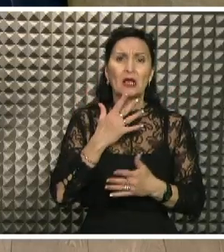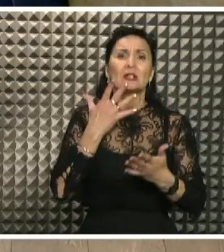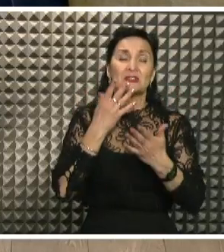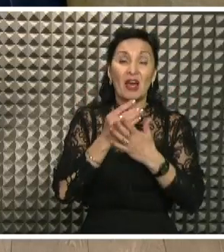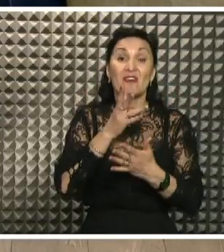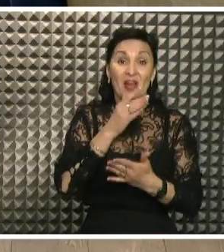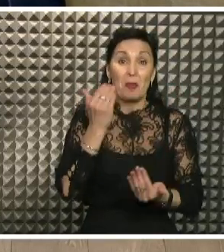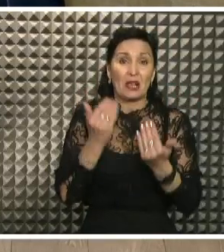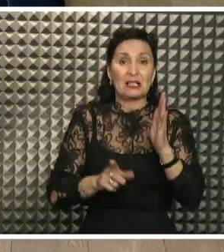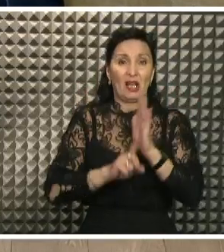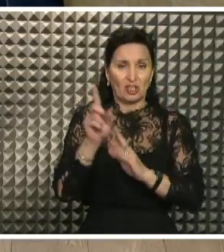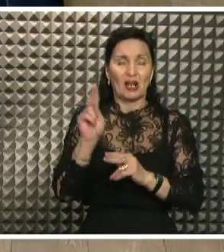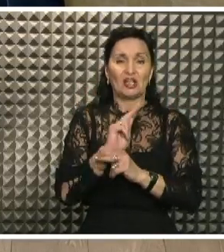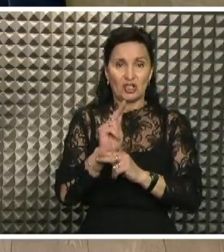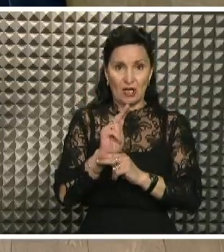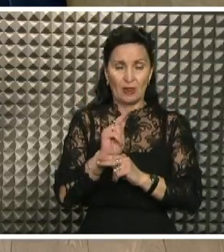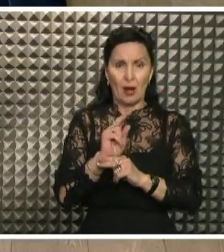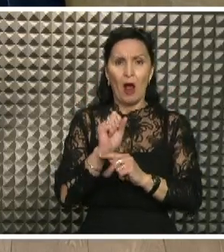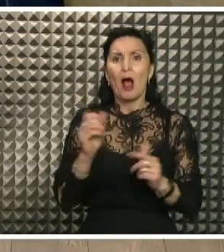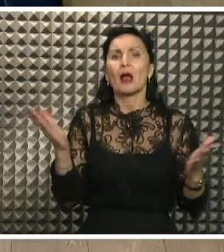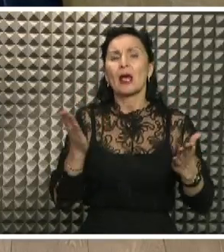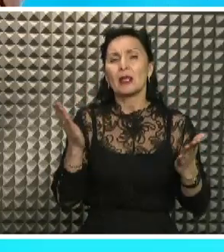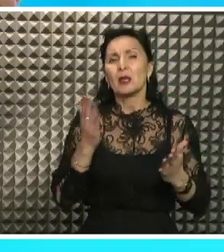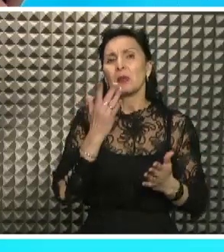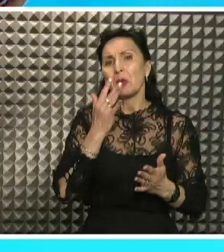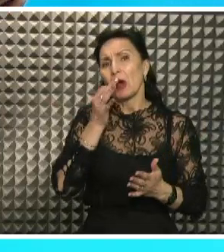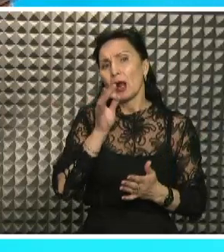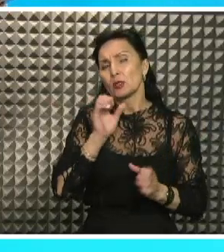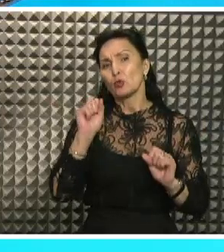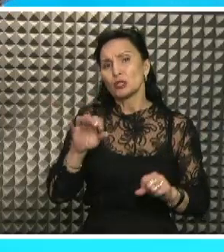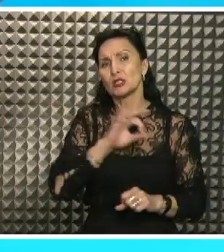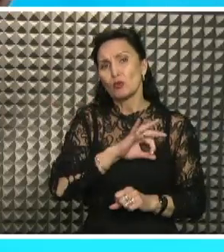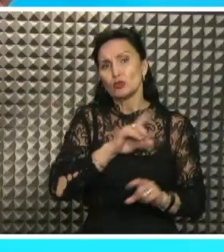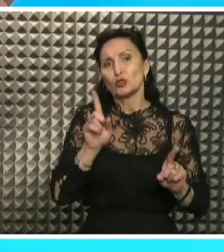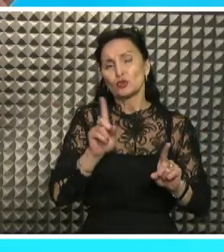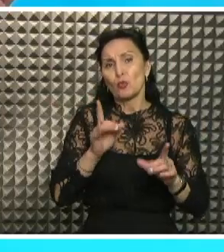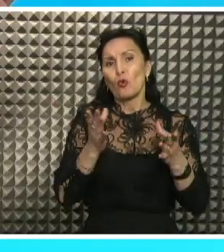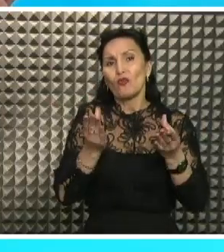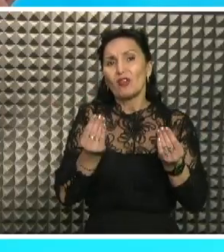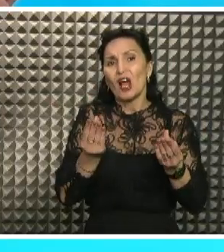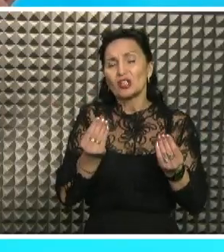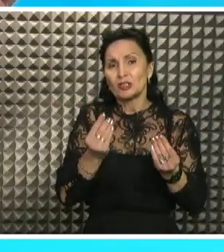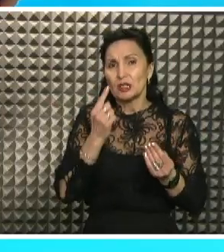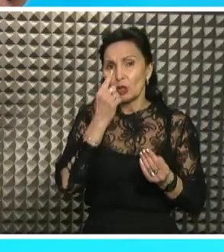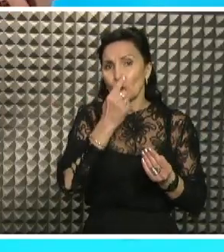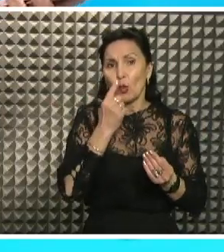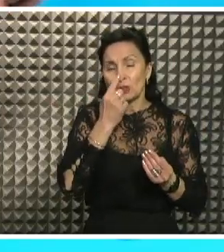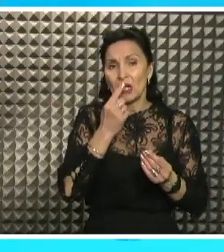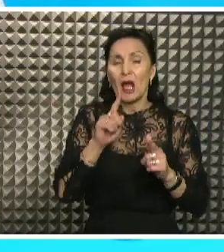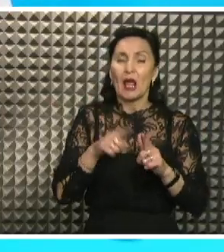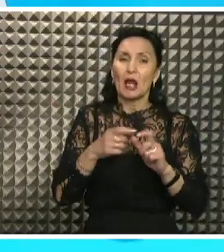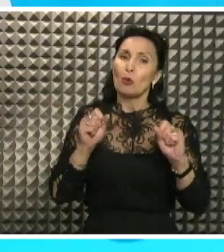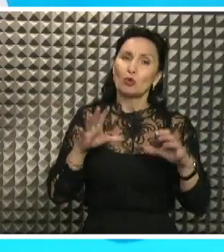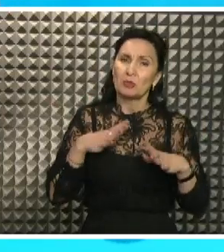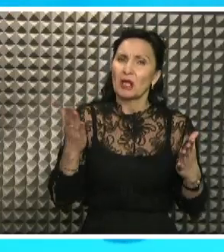своевременно начатое лечение на самом-то деле. А какие препараты можно использовать для того, чтобы увлажнить полость носа? Или, может